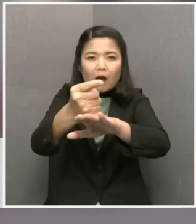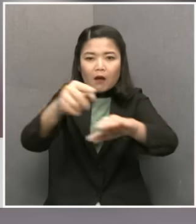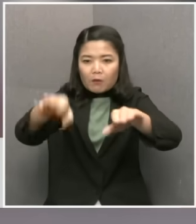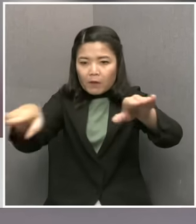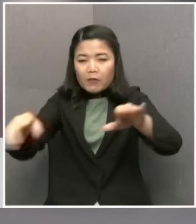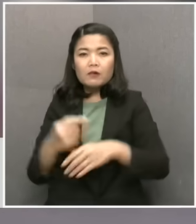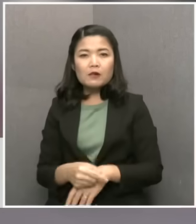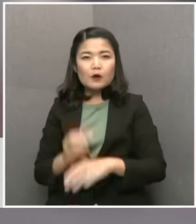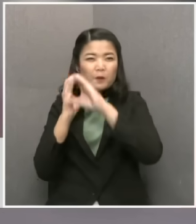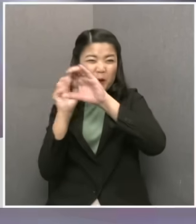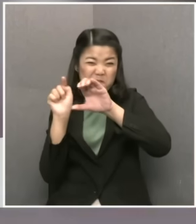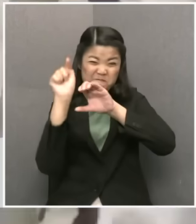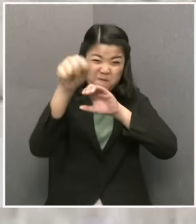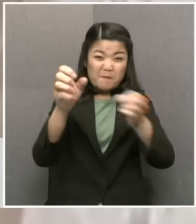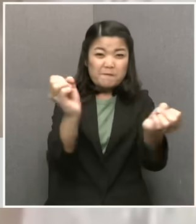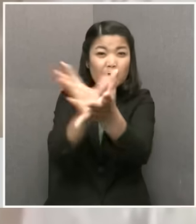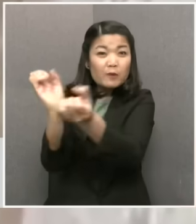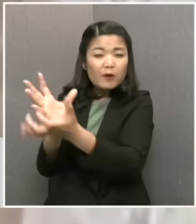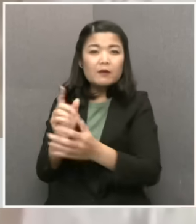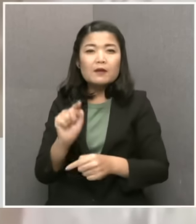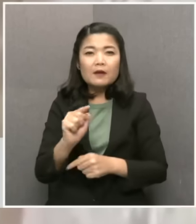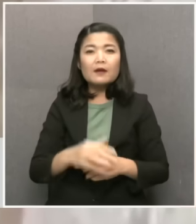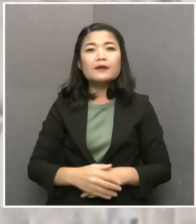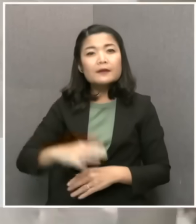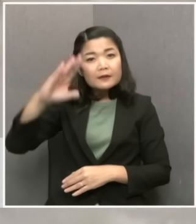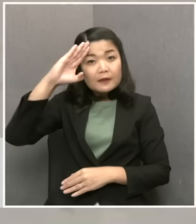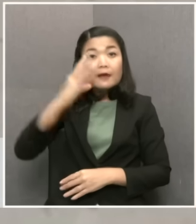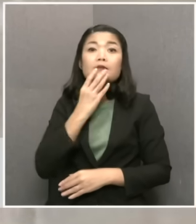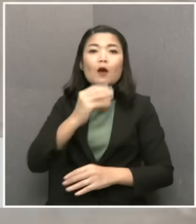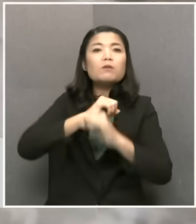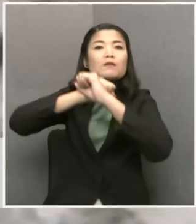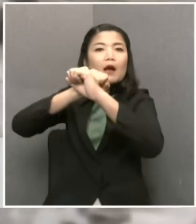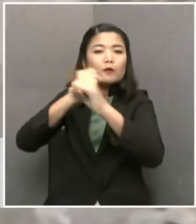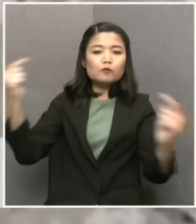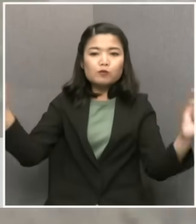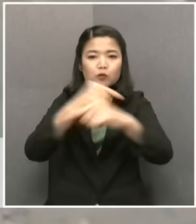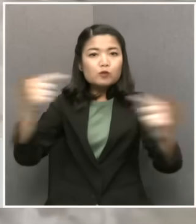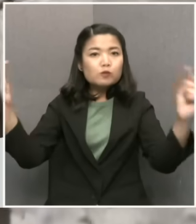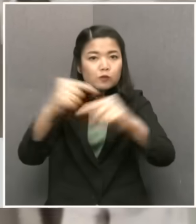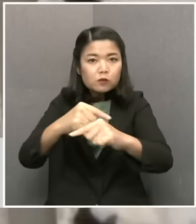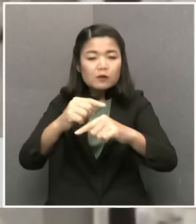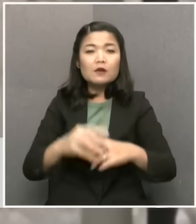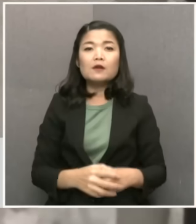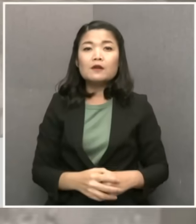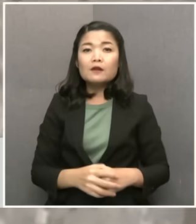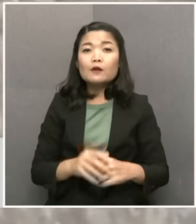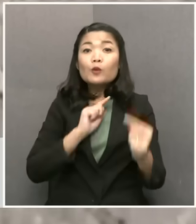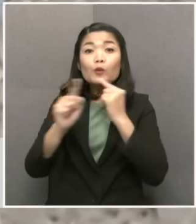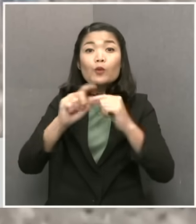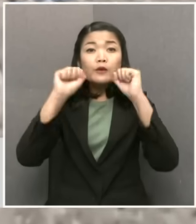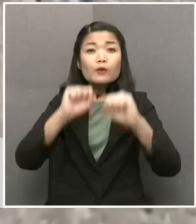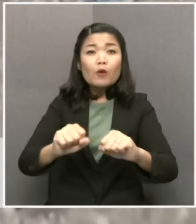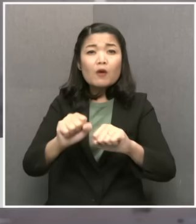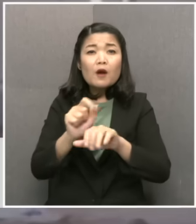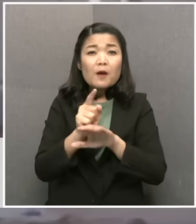ะจากนั้นกองทัพอิสราเอลก็ยิงตอบโต้กลับนับตั้งแต่ข้อตกลงหยุดยิงไม่ได้มีการขย